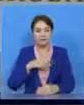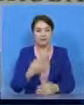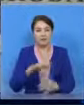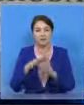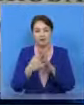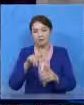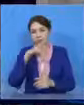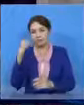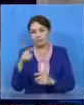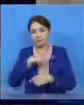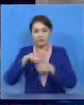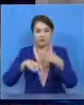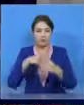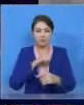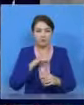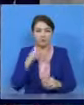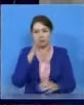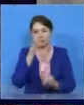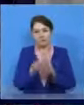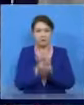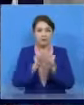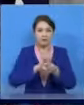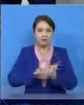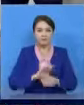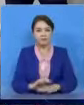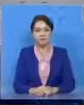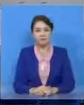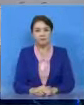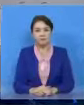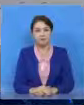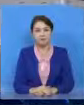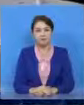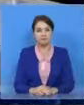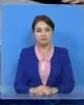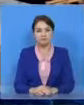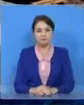ауыл кәсіпкерлері өзара пікір алмасты. Ерлан Мұқан, Жанаділ Сағиев, Ақтөбе телеарнасы.